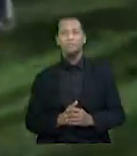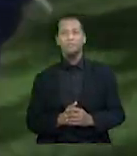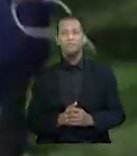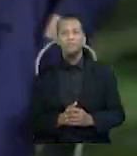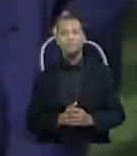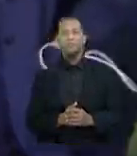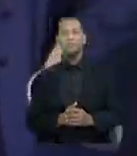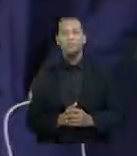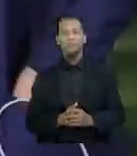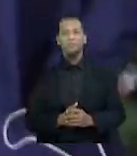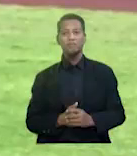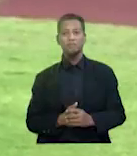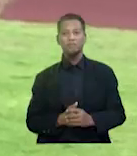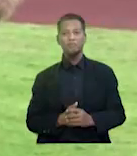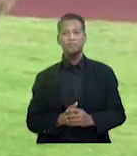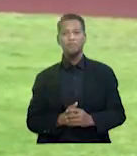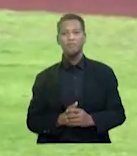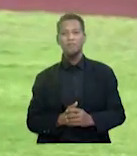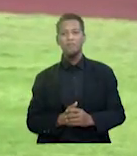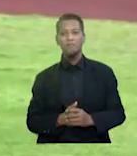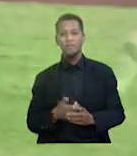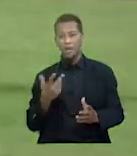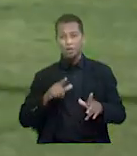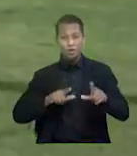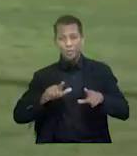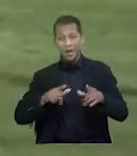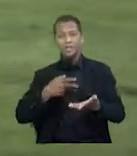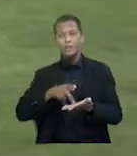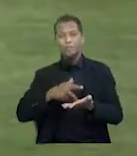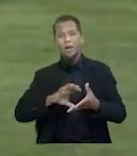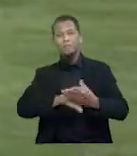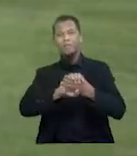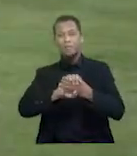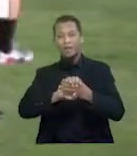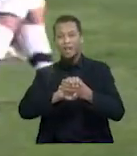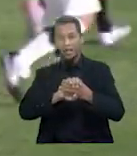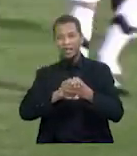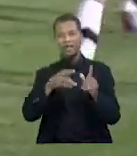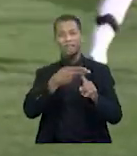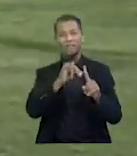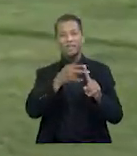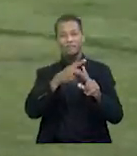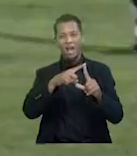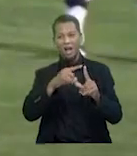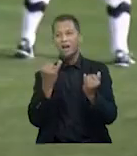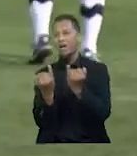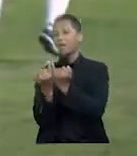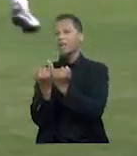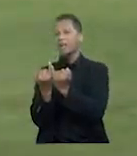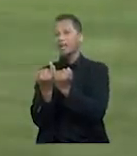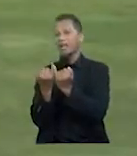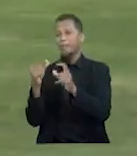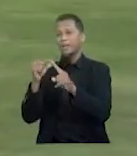Laga persahabatan antara tim PSSI melawan FIFA digelar di Stadion Madya Senayan Jakarta Pusat Selasa malam. Presiden